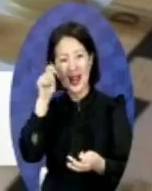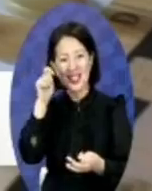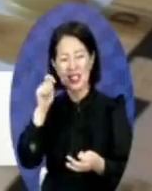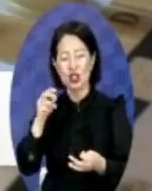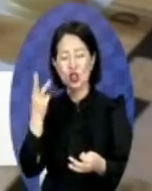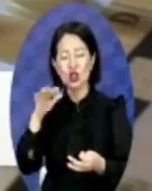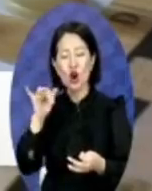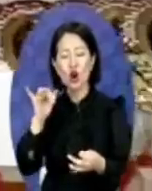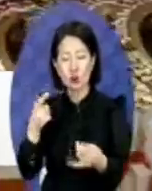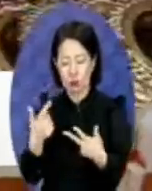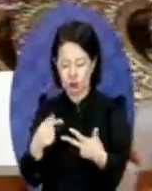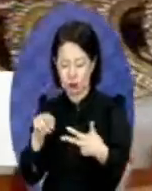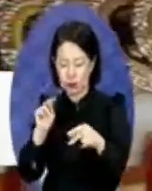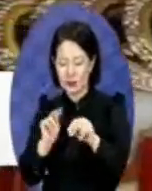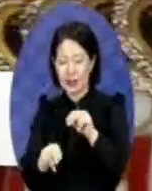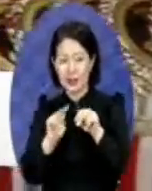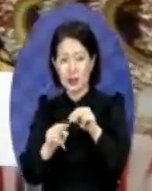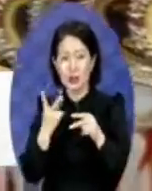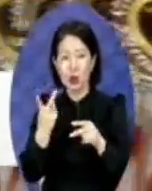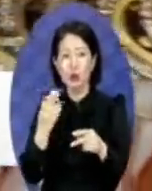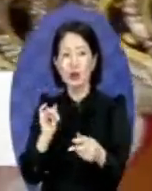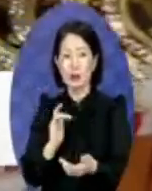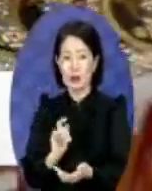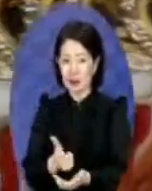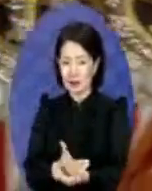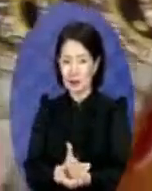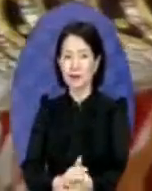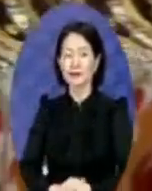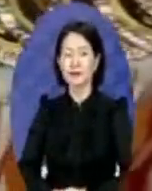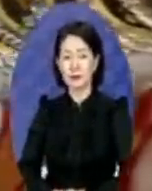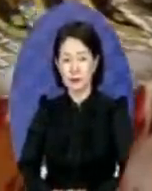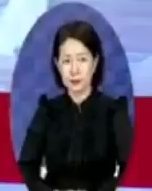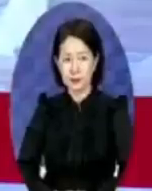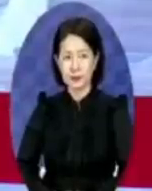үндсэн шалгаруулт 2 үе шаттайгаар үргэлжилдэг байна.